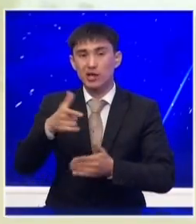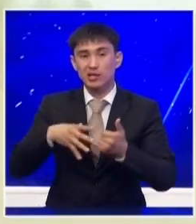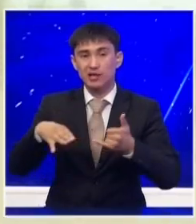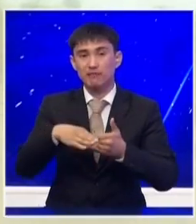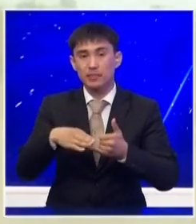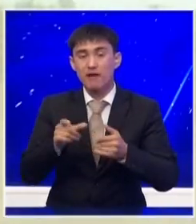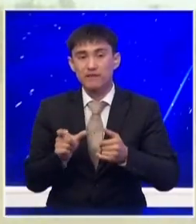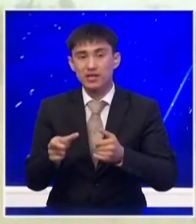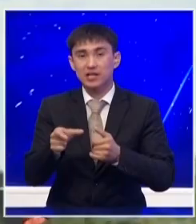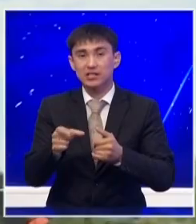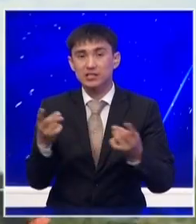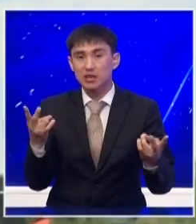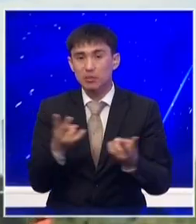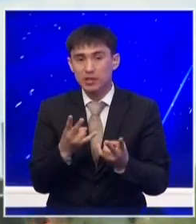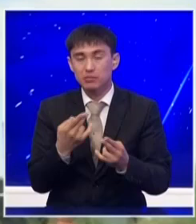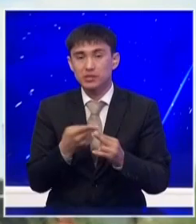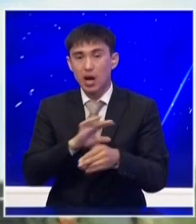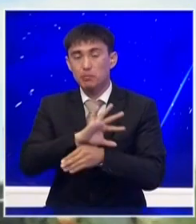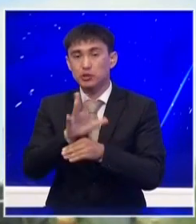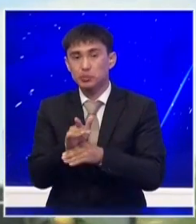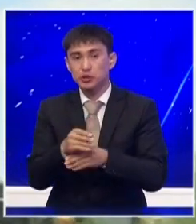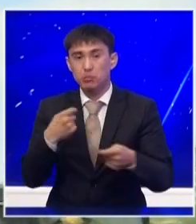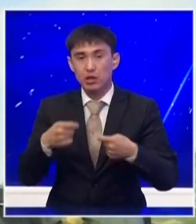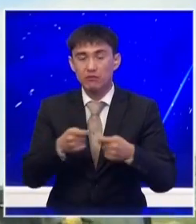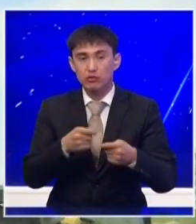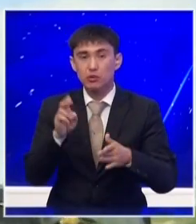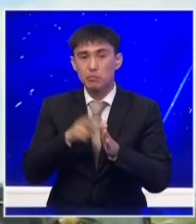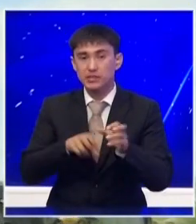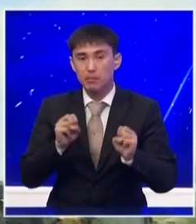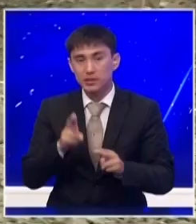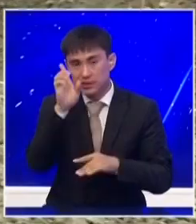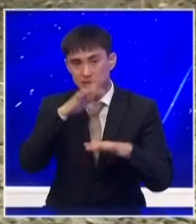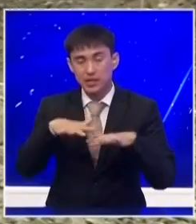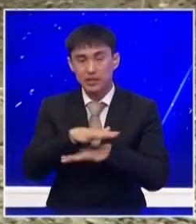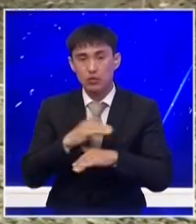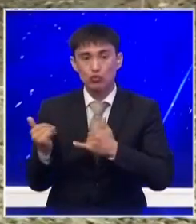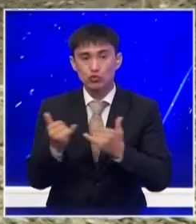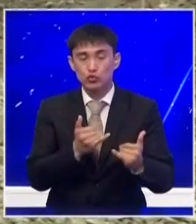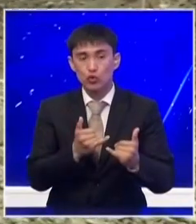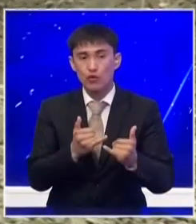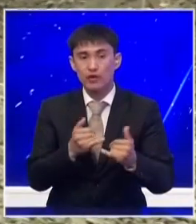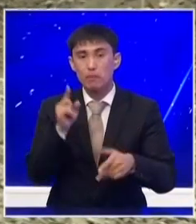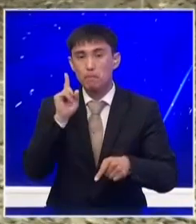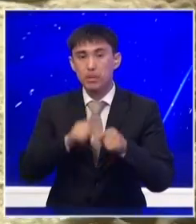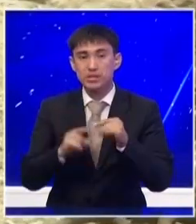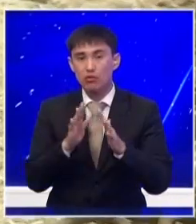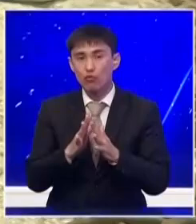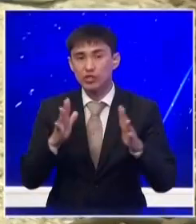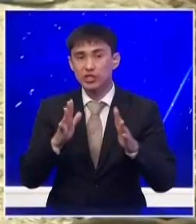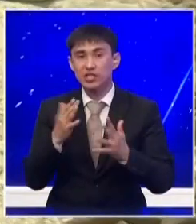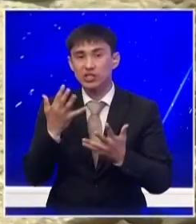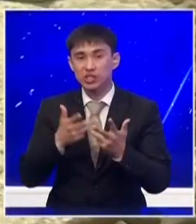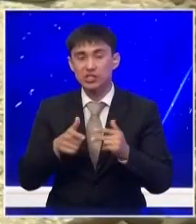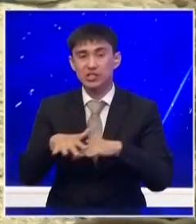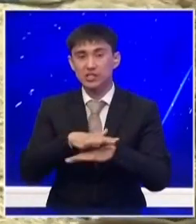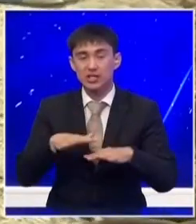Она вытекает из необходимости обеспечить продовольственную безопасность страны в условиях довольно быстрого увеличения